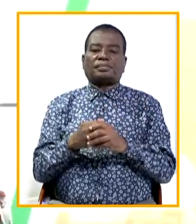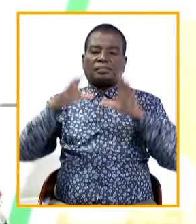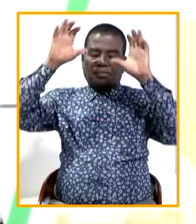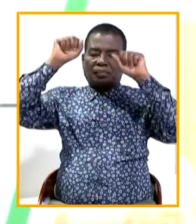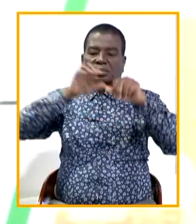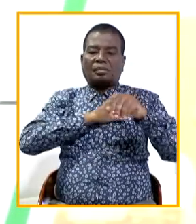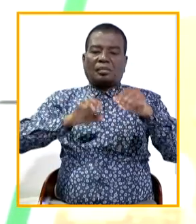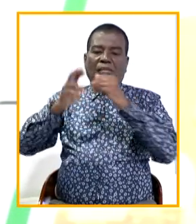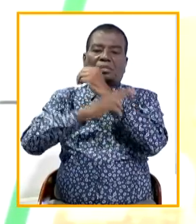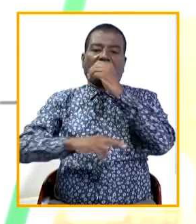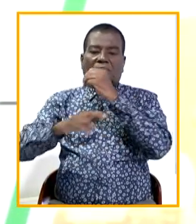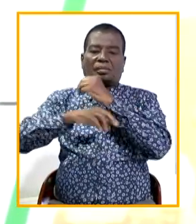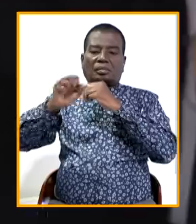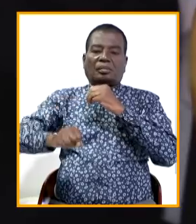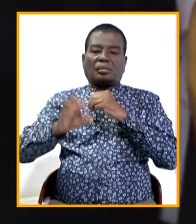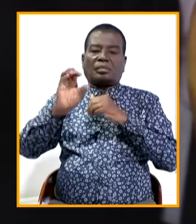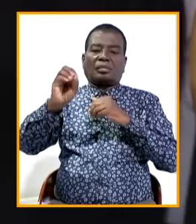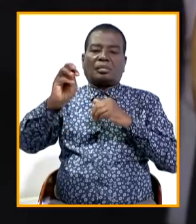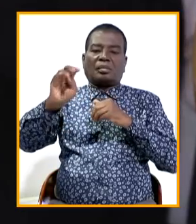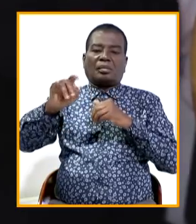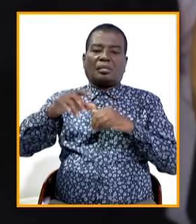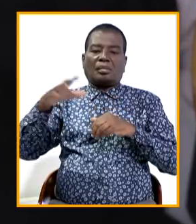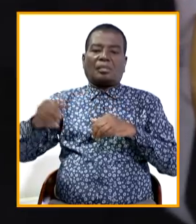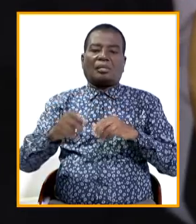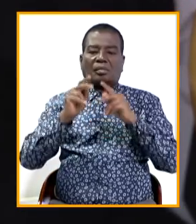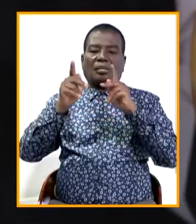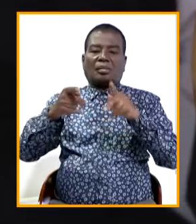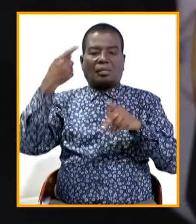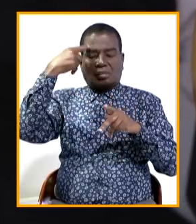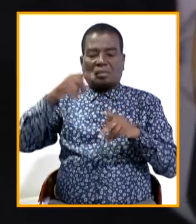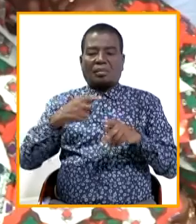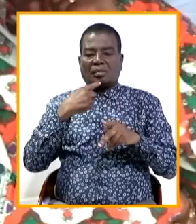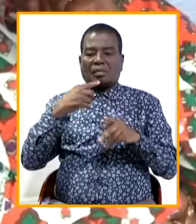du Conseil régional du Sud Comoé a saisi l'occasion pour louer le